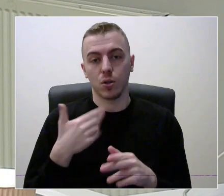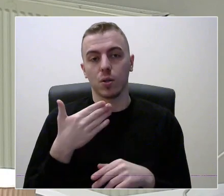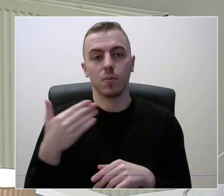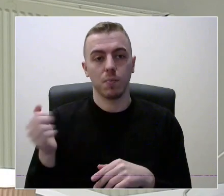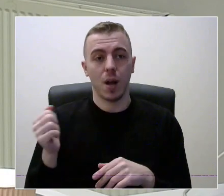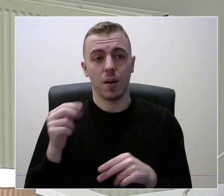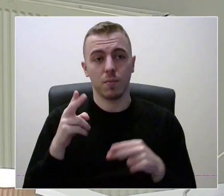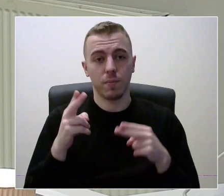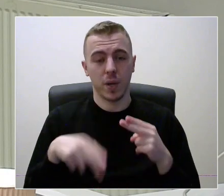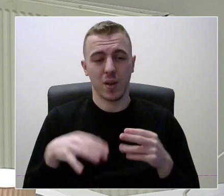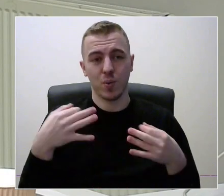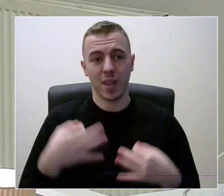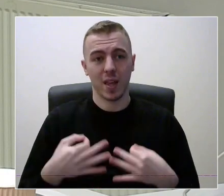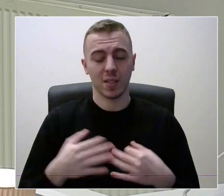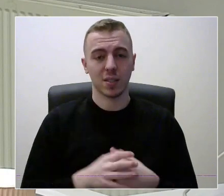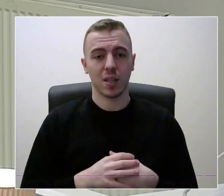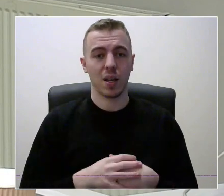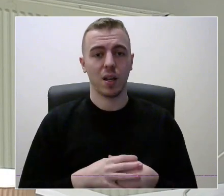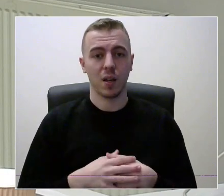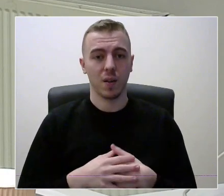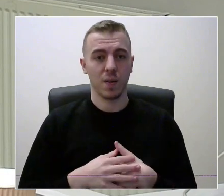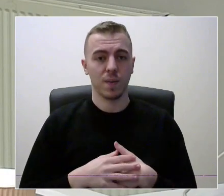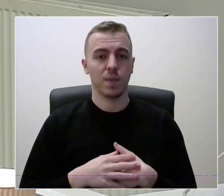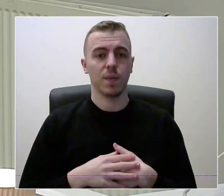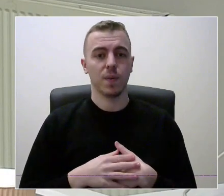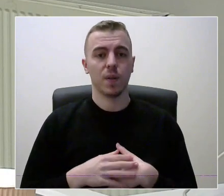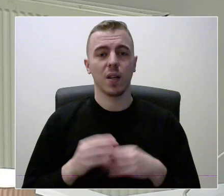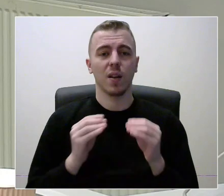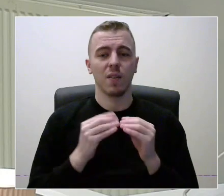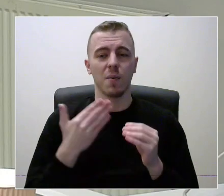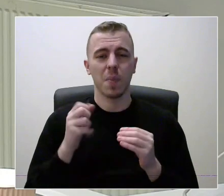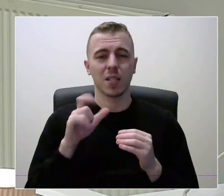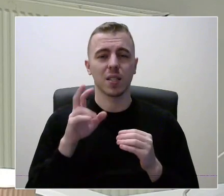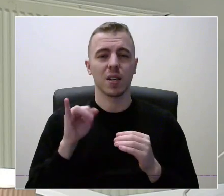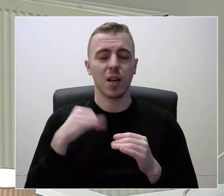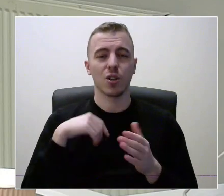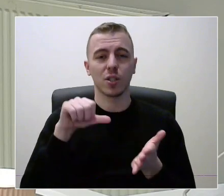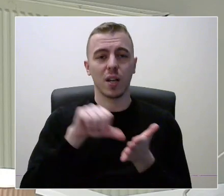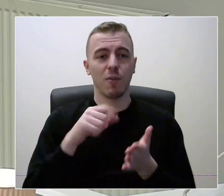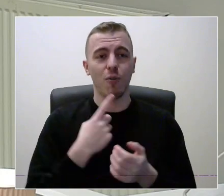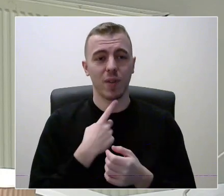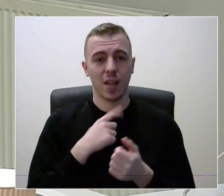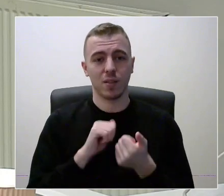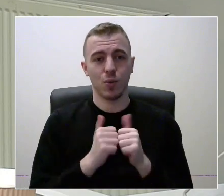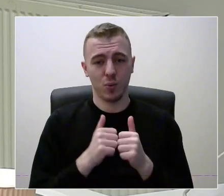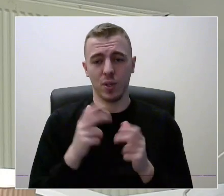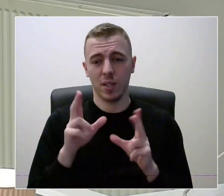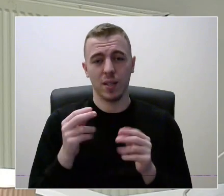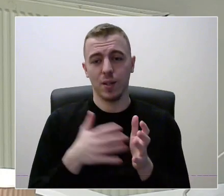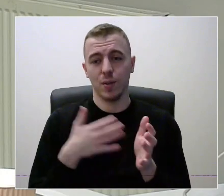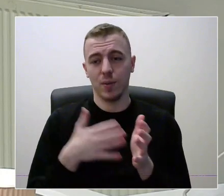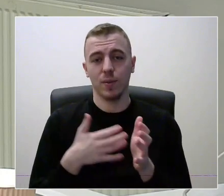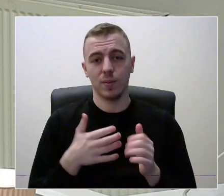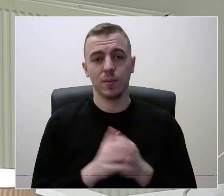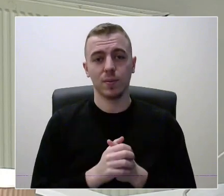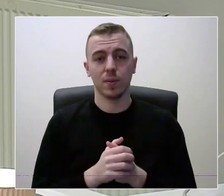teisės išsilavinimą ir tuose pačiuose Macikuose dalyvavau vienas konkurse, kas yra apmaudu, kadangi matomai